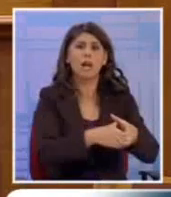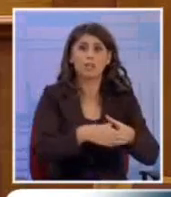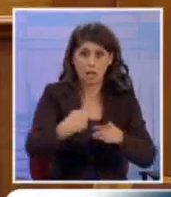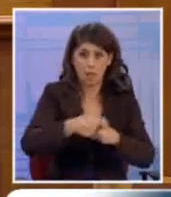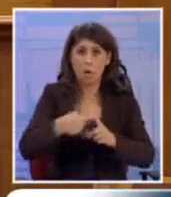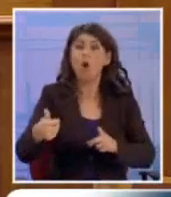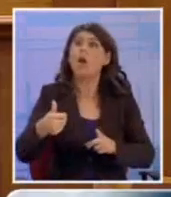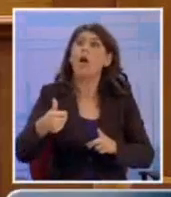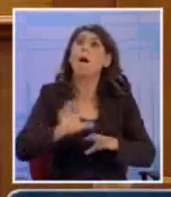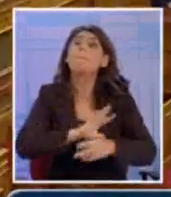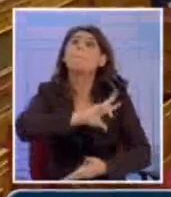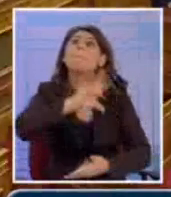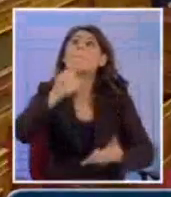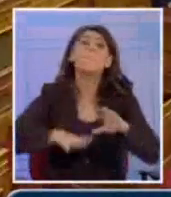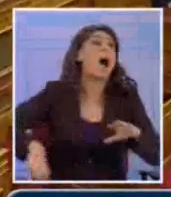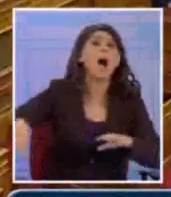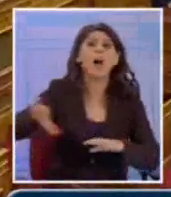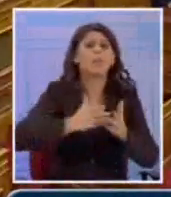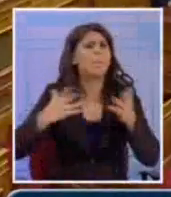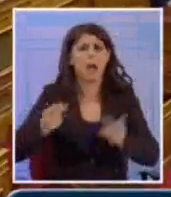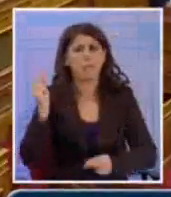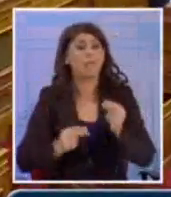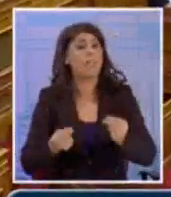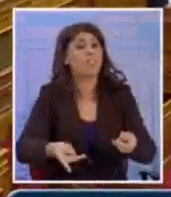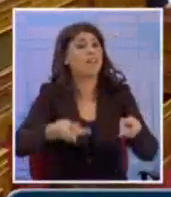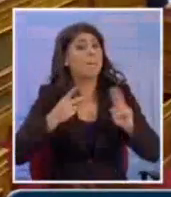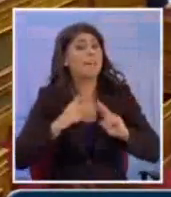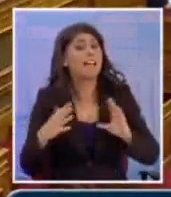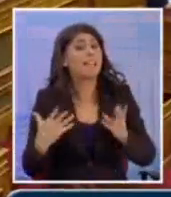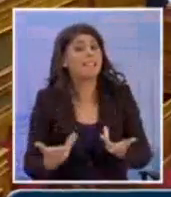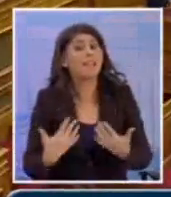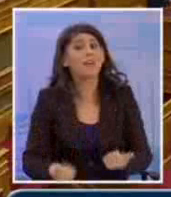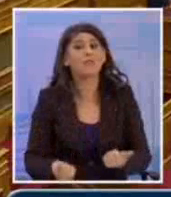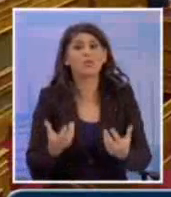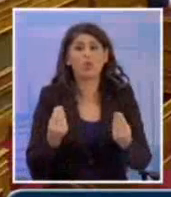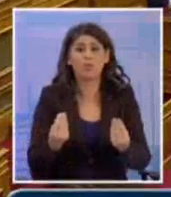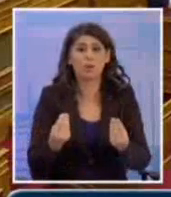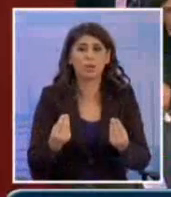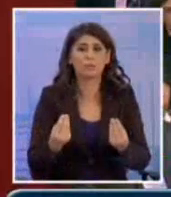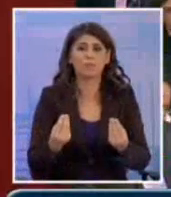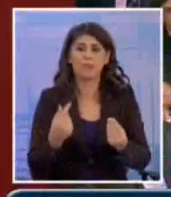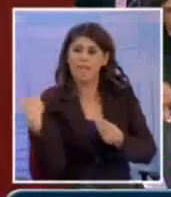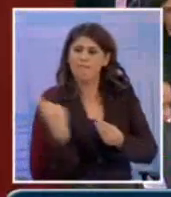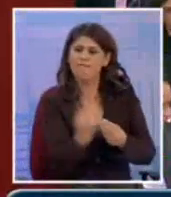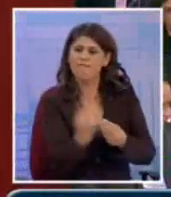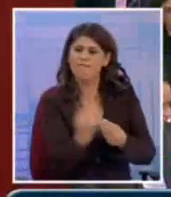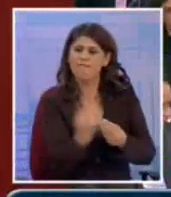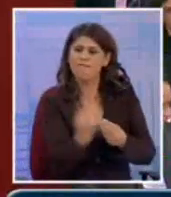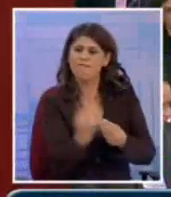έχει τεράστια προβλήματα. Δεν απαντάει γιατί έχουμε τόσο φυγόκεντρες δυνάμεις